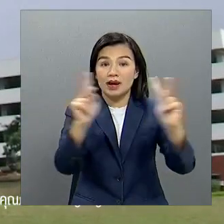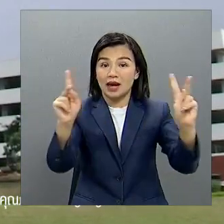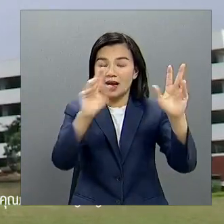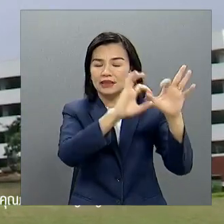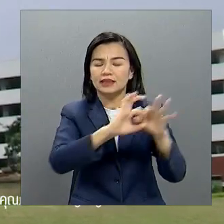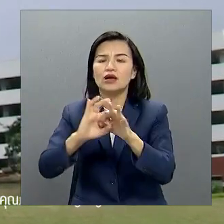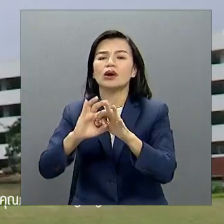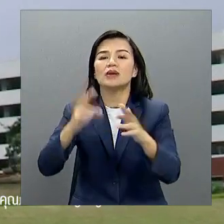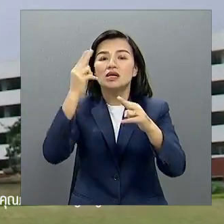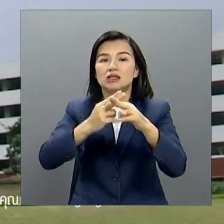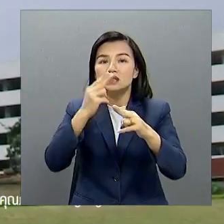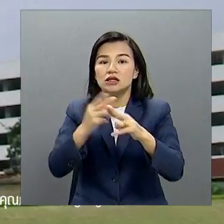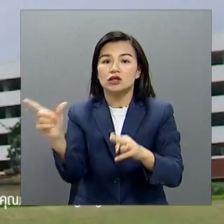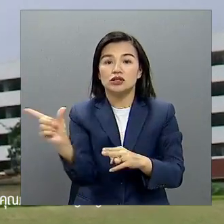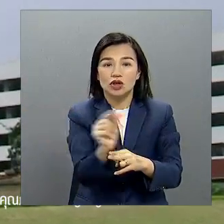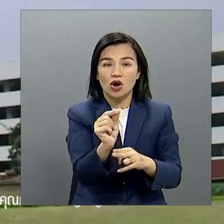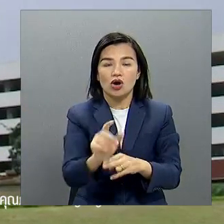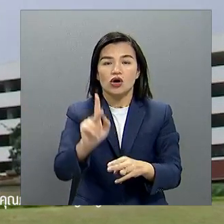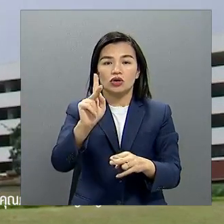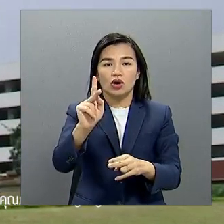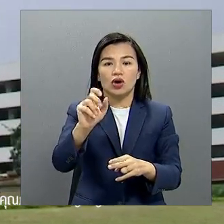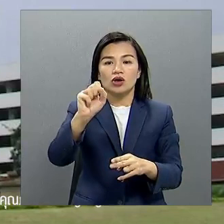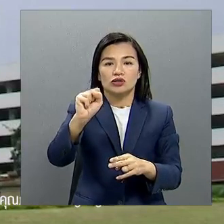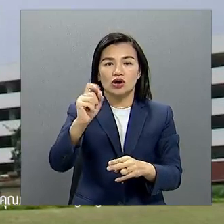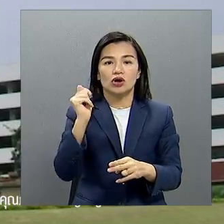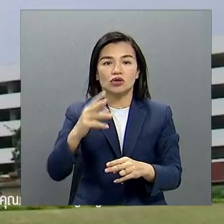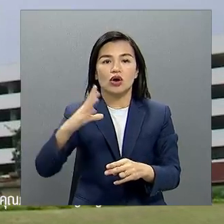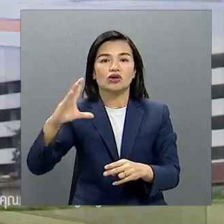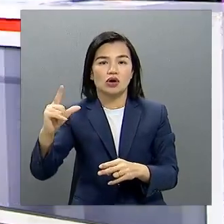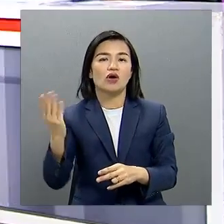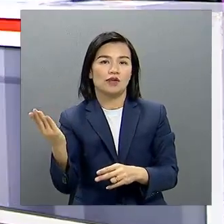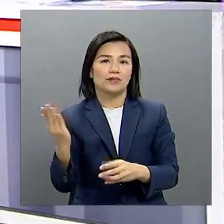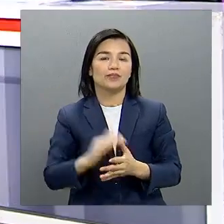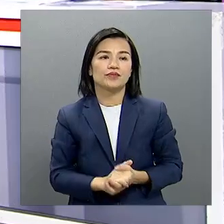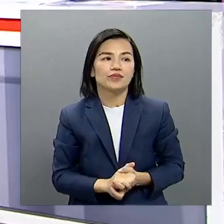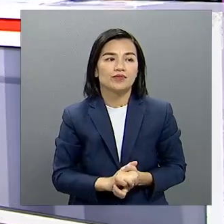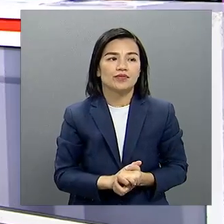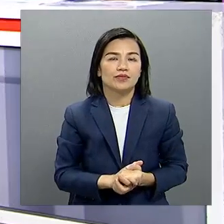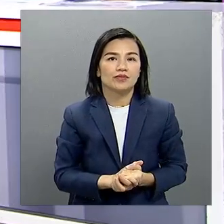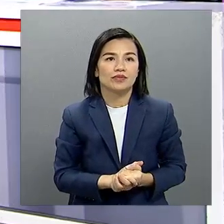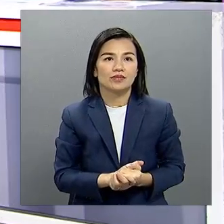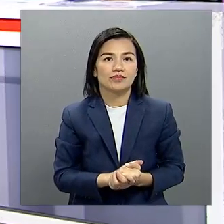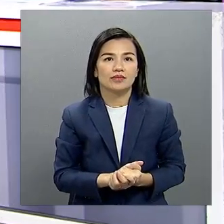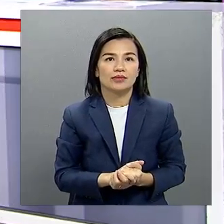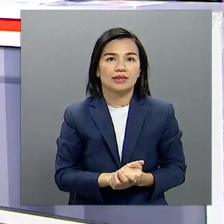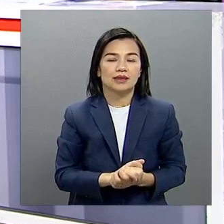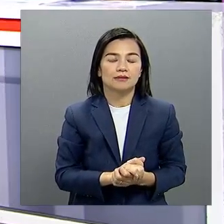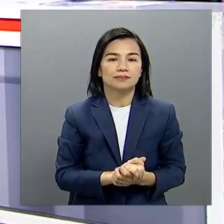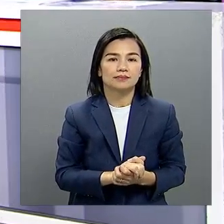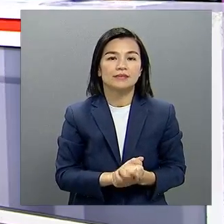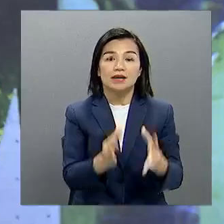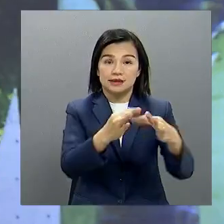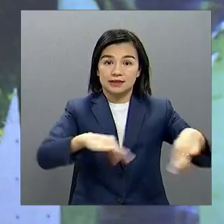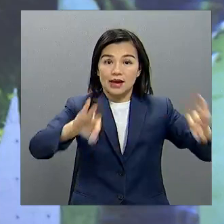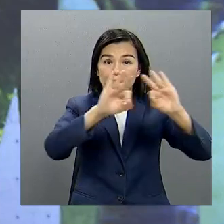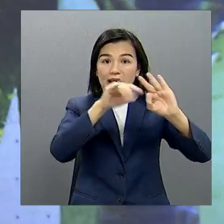ทรทัศน์และกิจการโทรคมนาคมแห่งชาติหรือกสทช.นั่นเอง ซึ่งหนึ่งความสำคัญนะคะในวันสื่